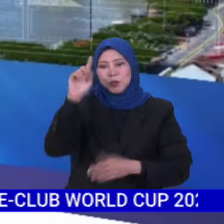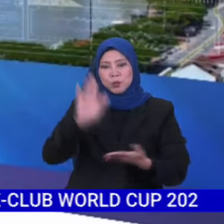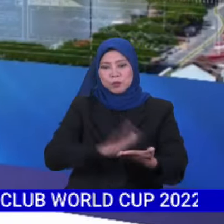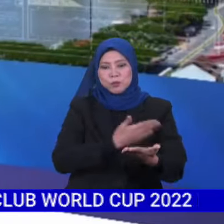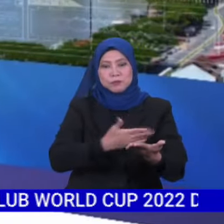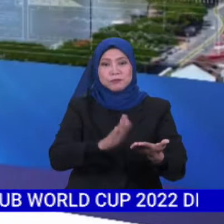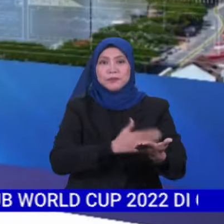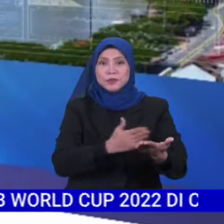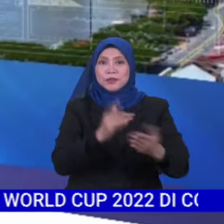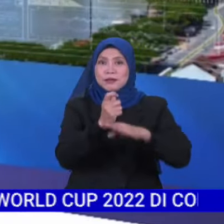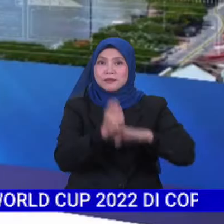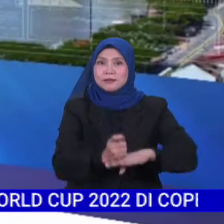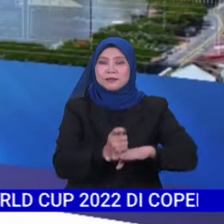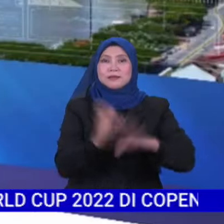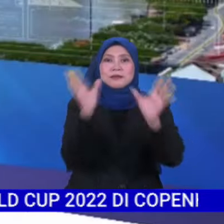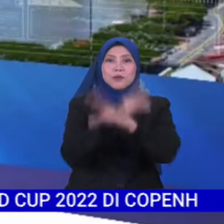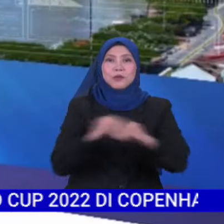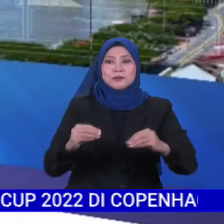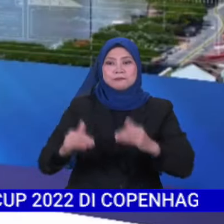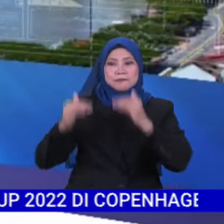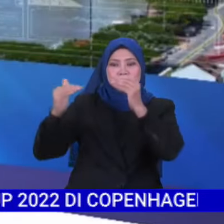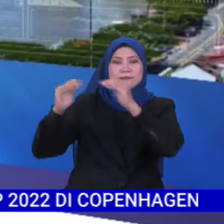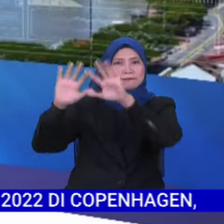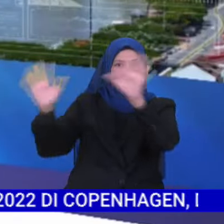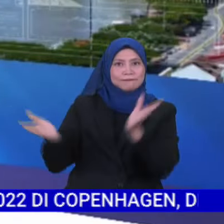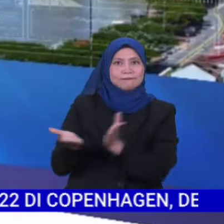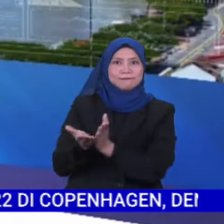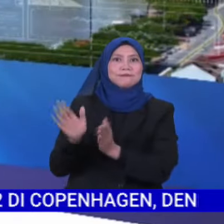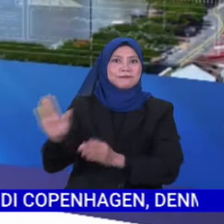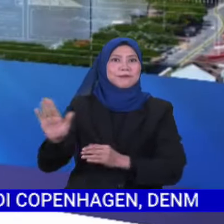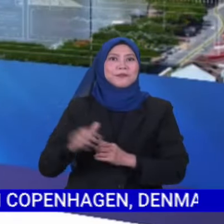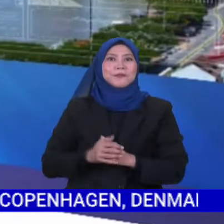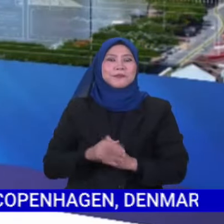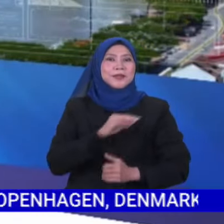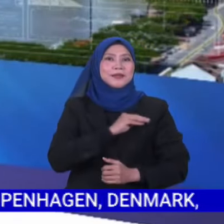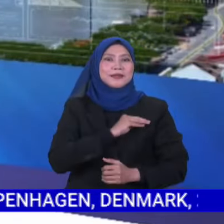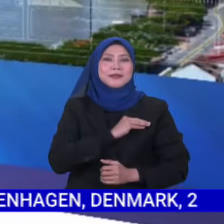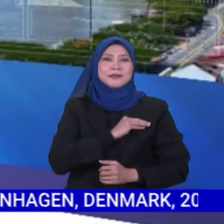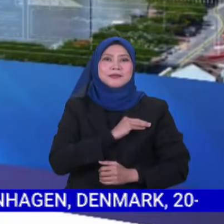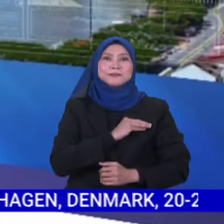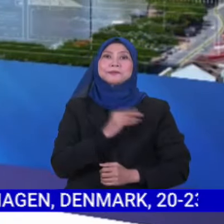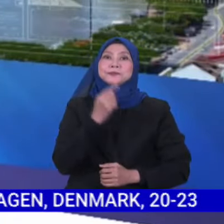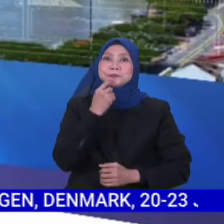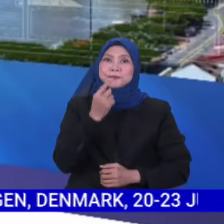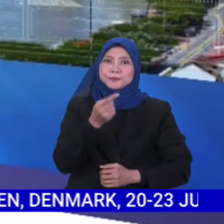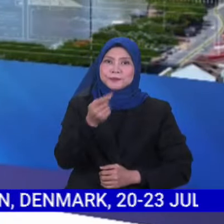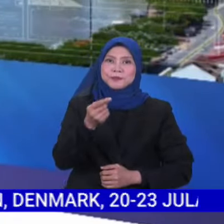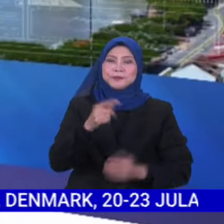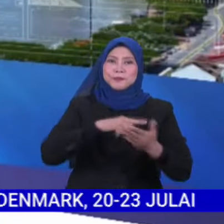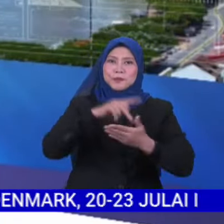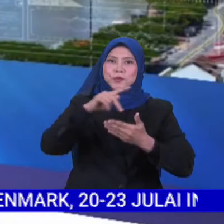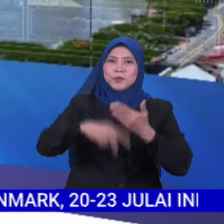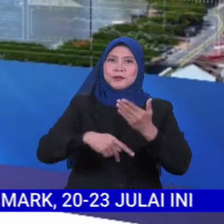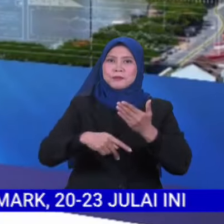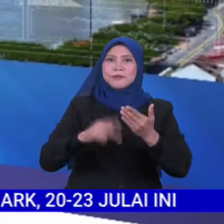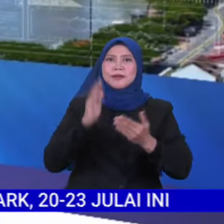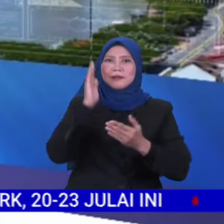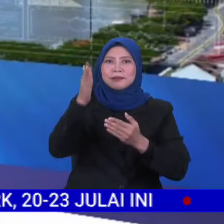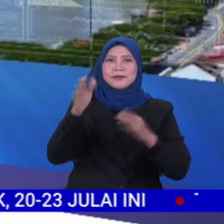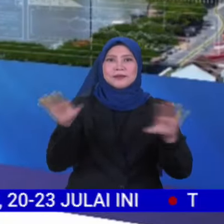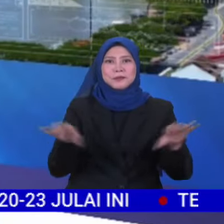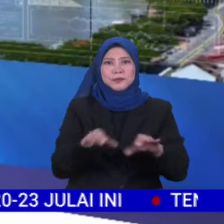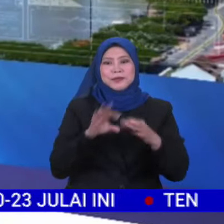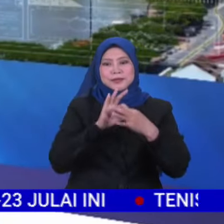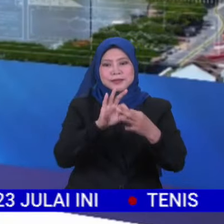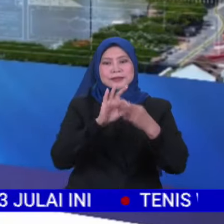musik tradisional jerawat ke peringkat antarabangsa menterinya Dato Sri Abdul Karim 66 Za memberitahu program tersebut akan dilaksanakan